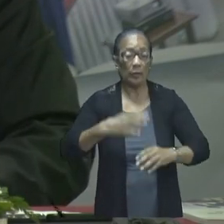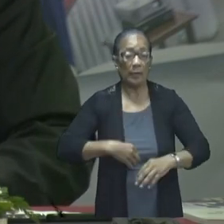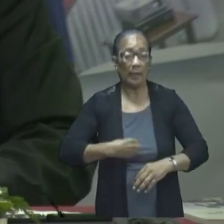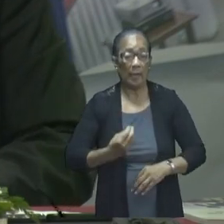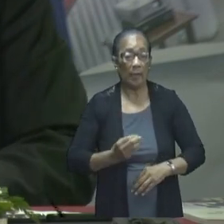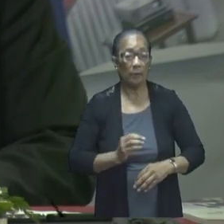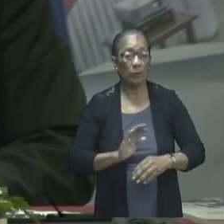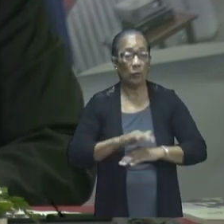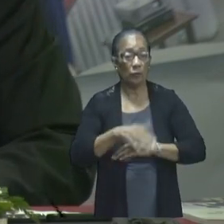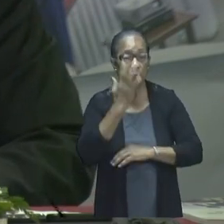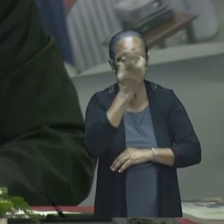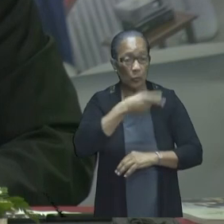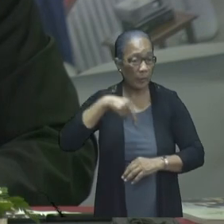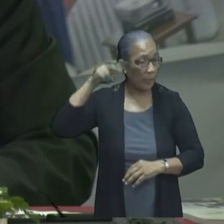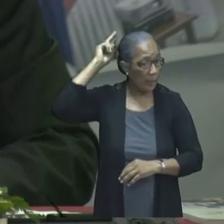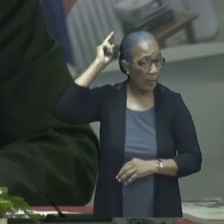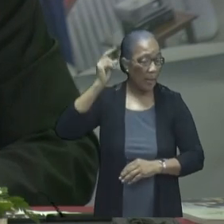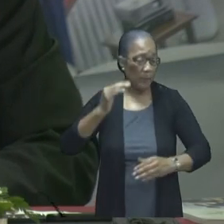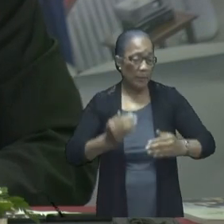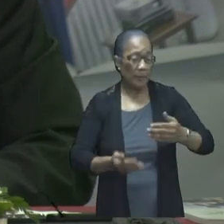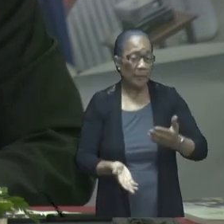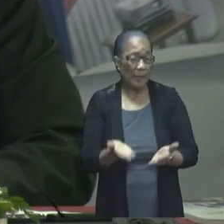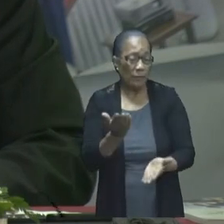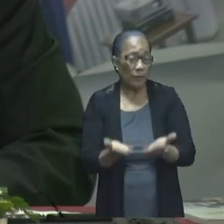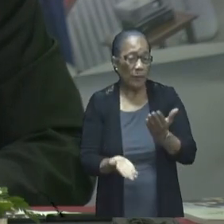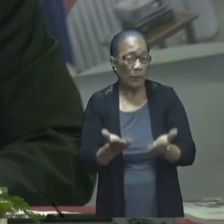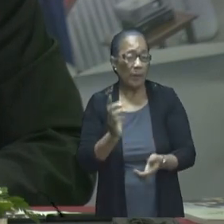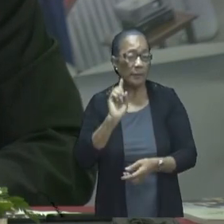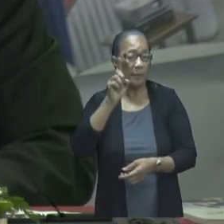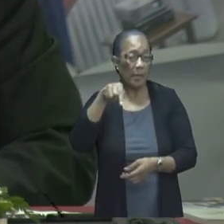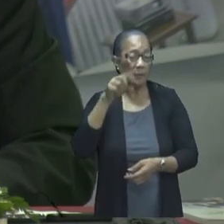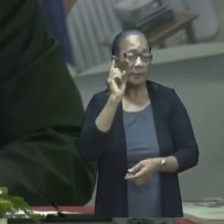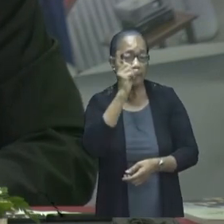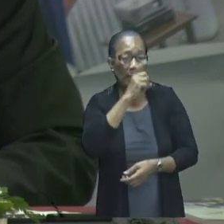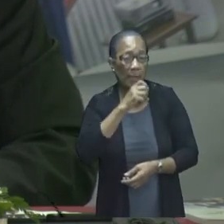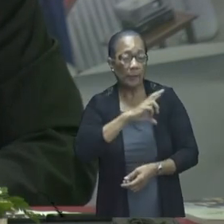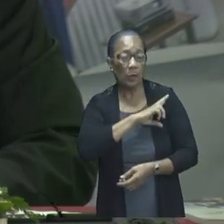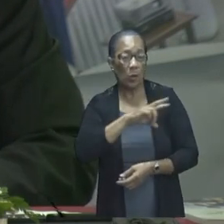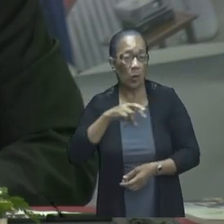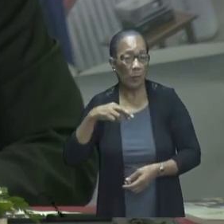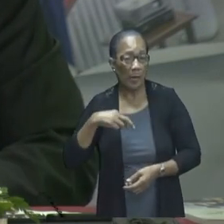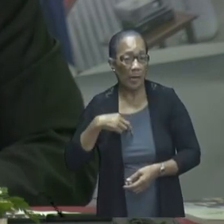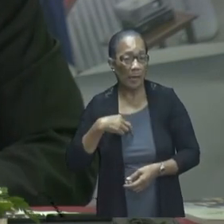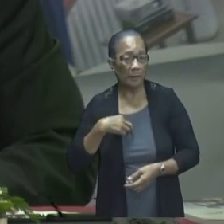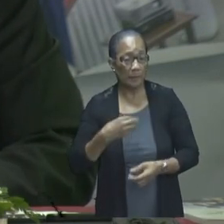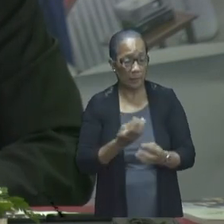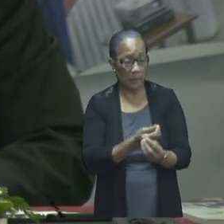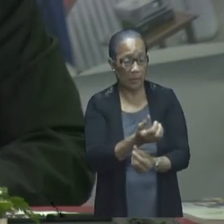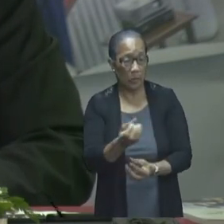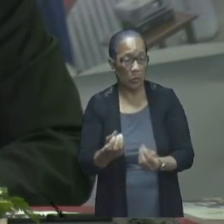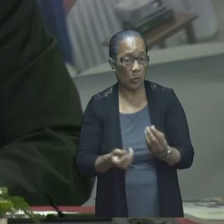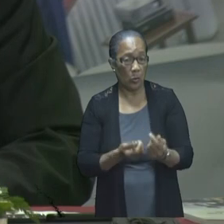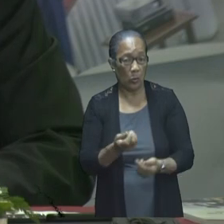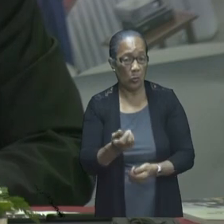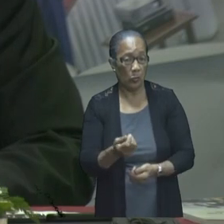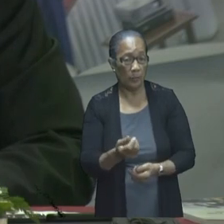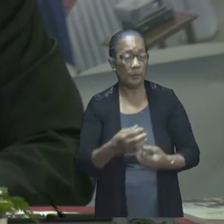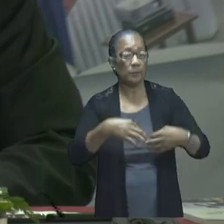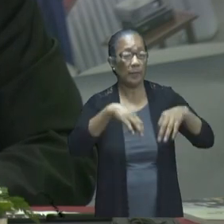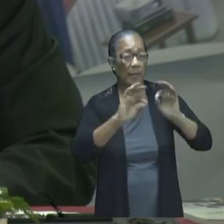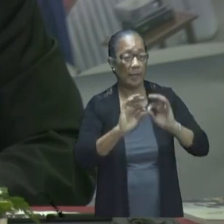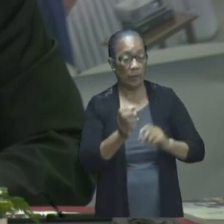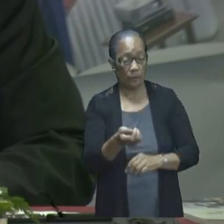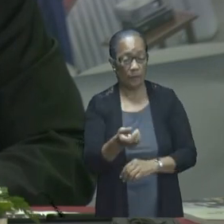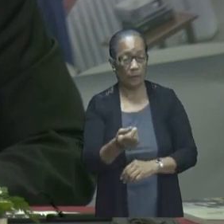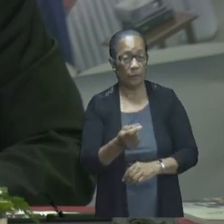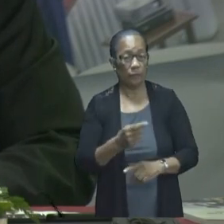onze wie van uw azie als het gaat om ons aan die manier owner is beleid en ook qua financiering van